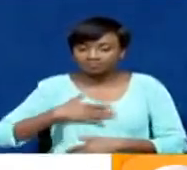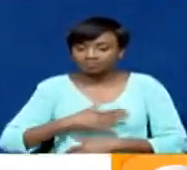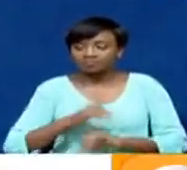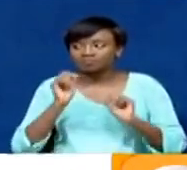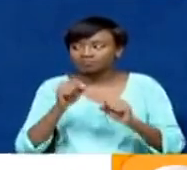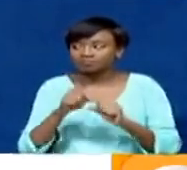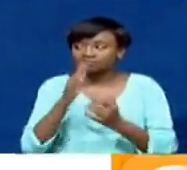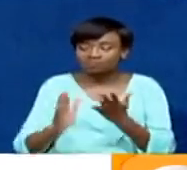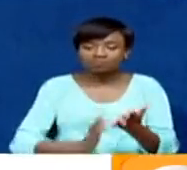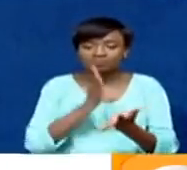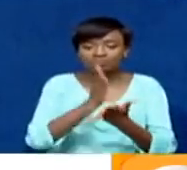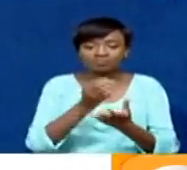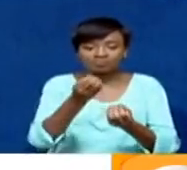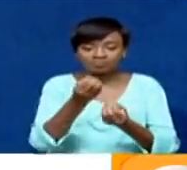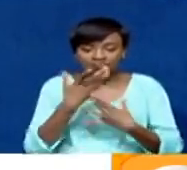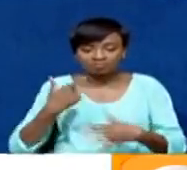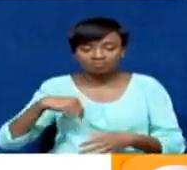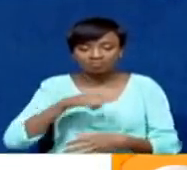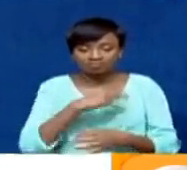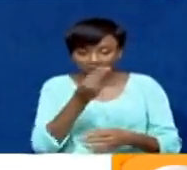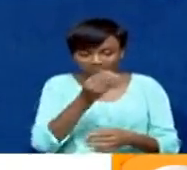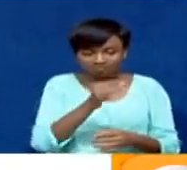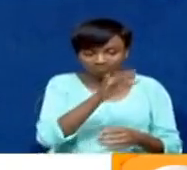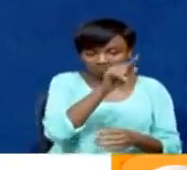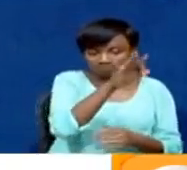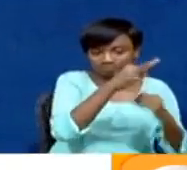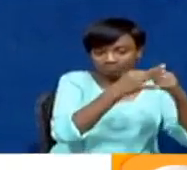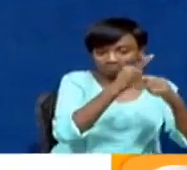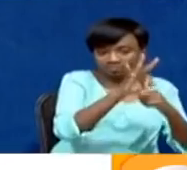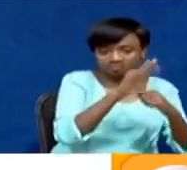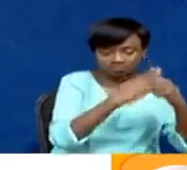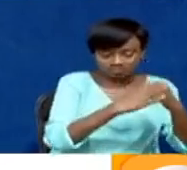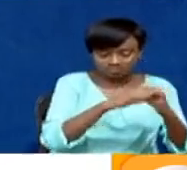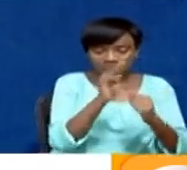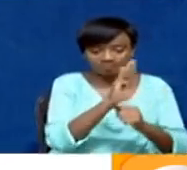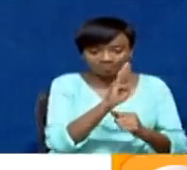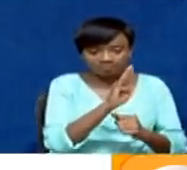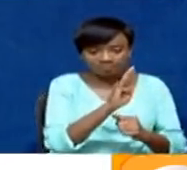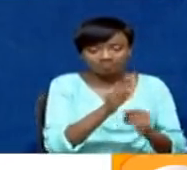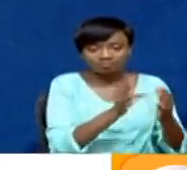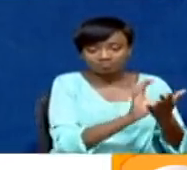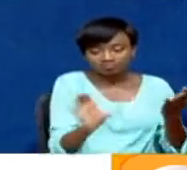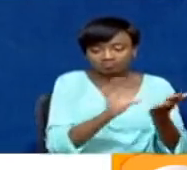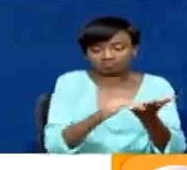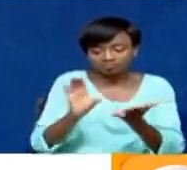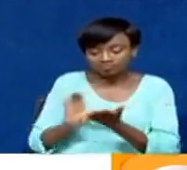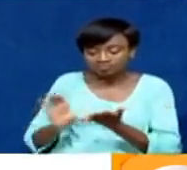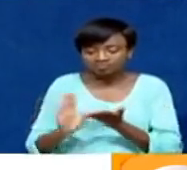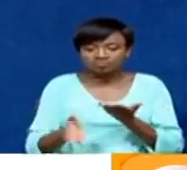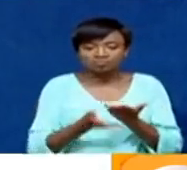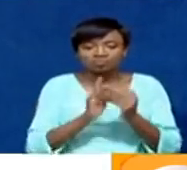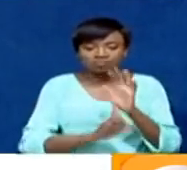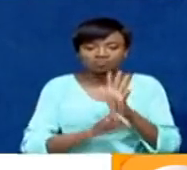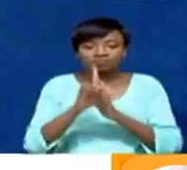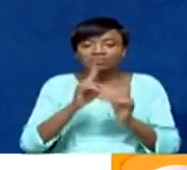confirm or deny that the diversion of funds has been used in debt servicing and infrastructure development